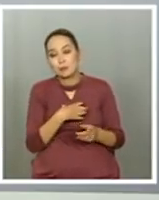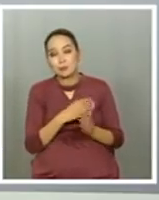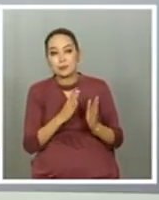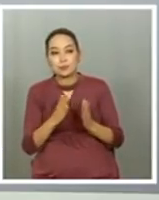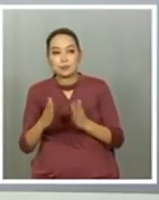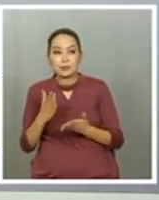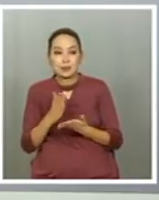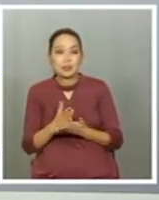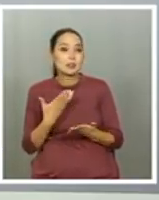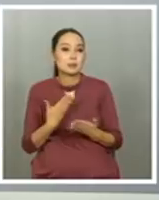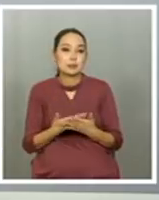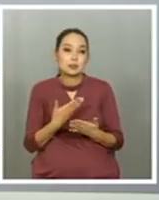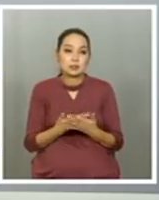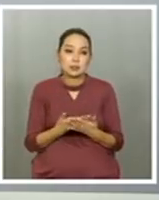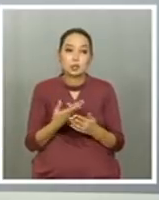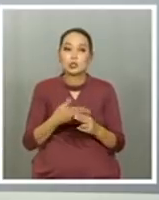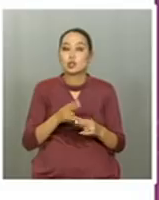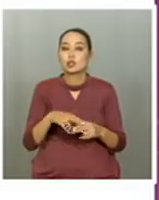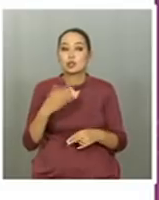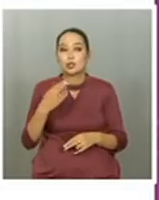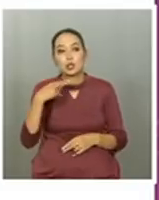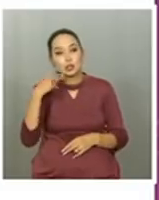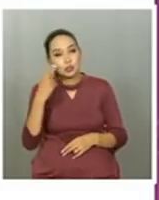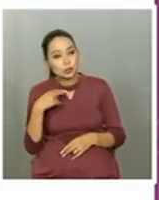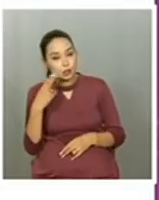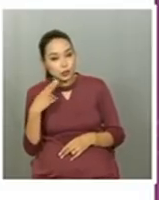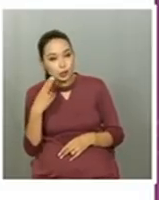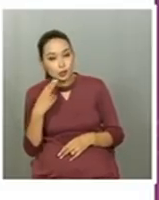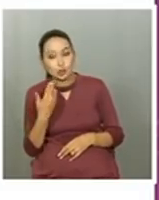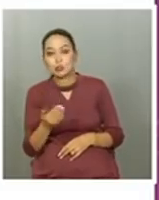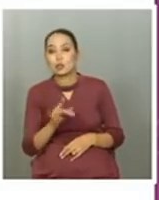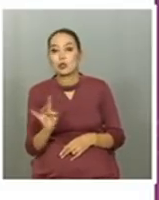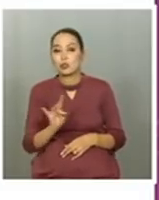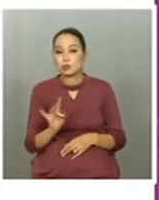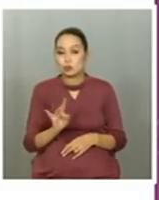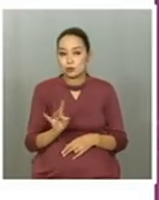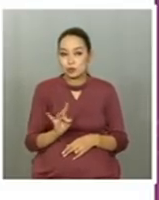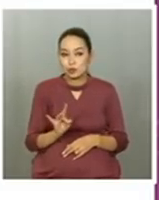нысан оның түсі, толқын ұзындығы,